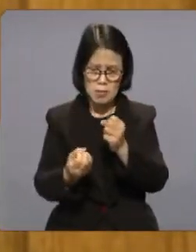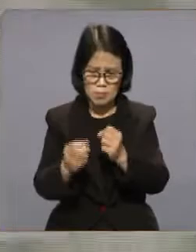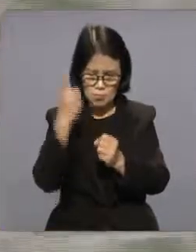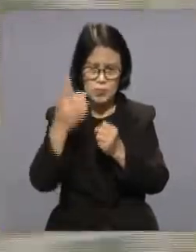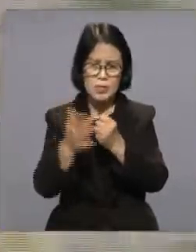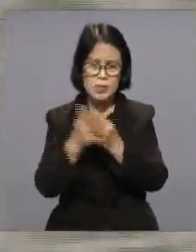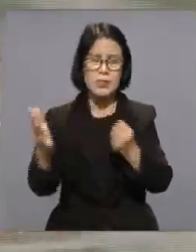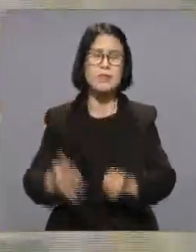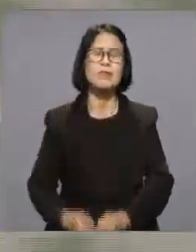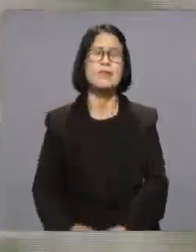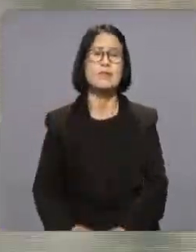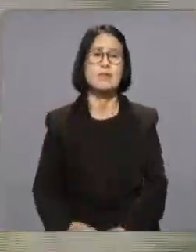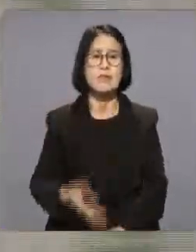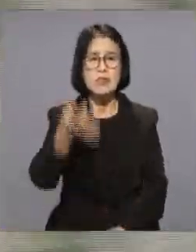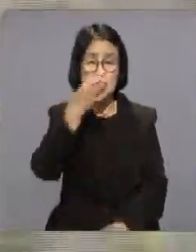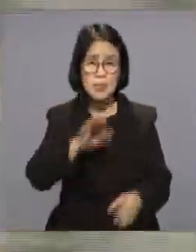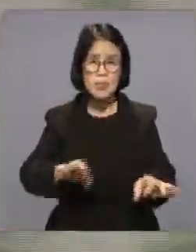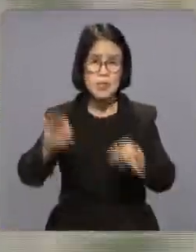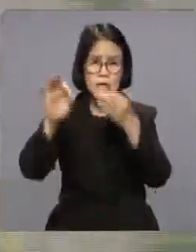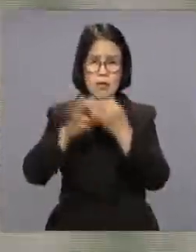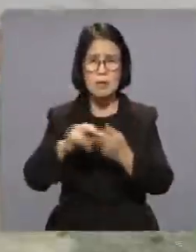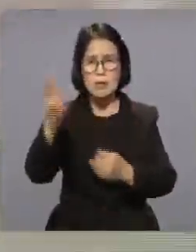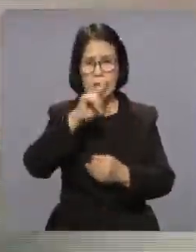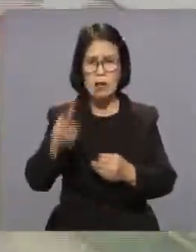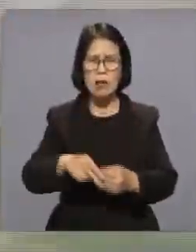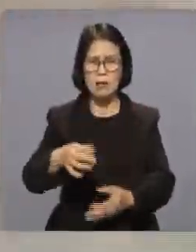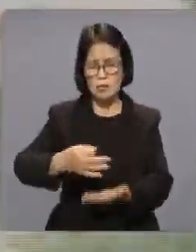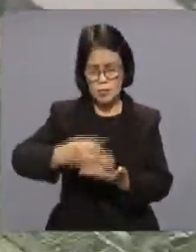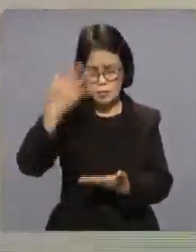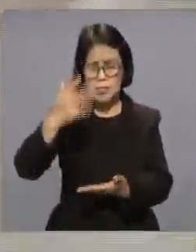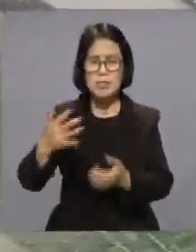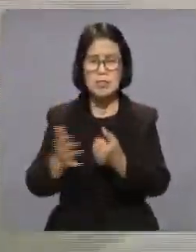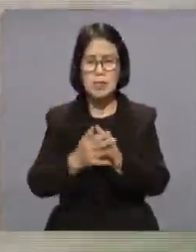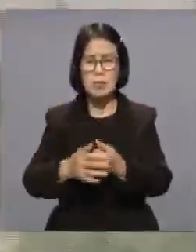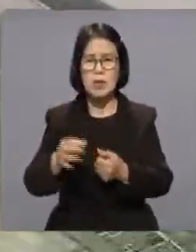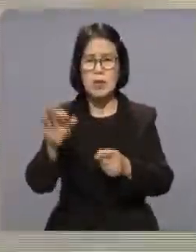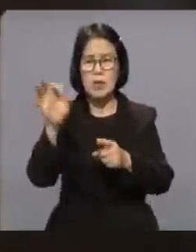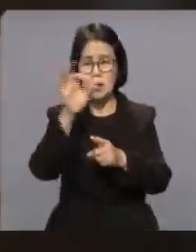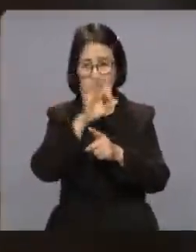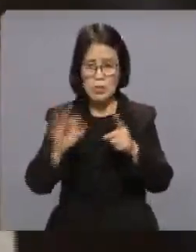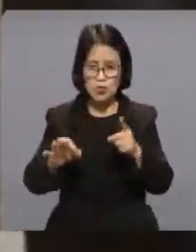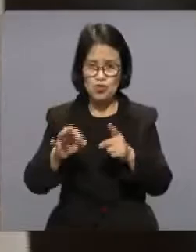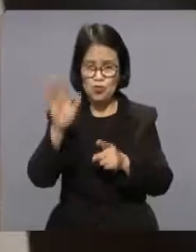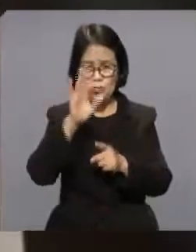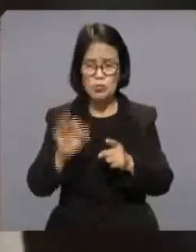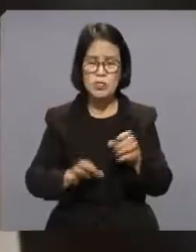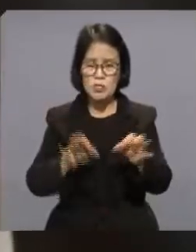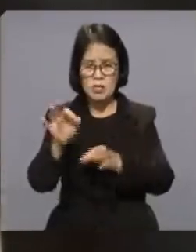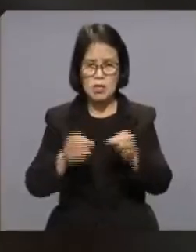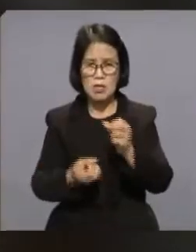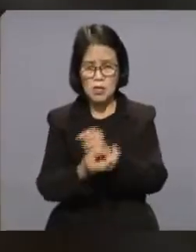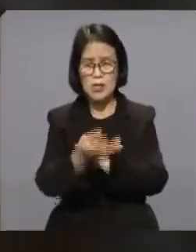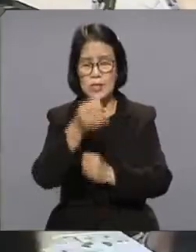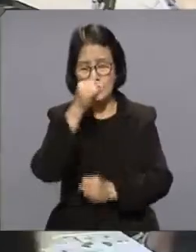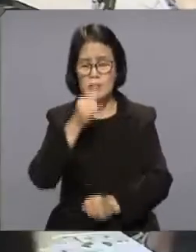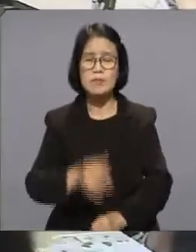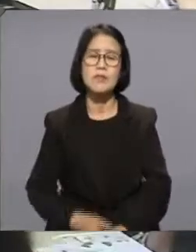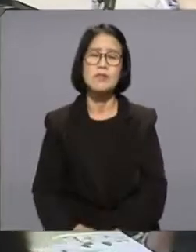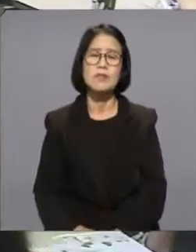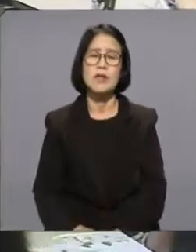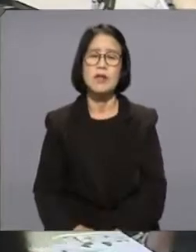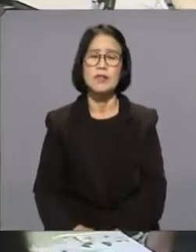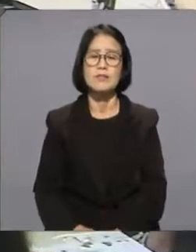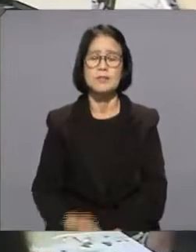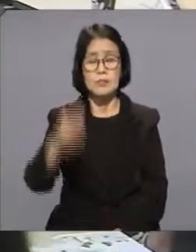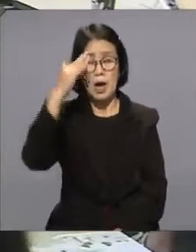해석됩니다. 금리가 인상되면 달러값이 비싸지기 때문에 환율 시장에 곧바로 영향을 미친 겁니다.